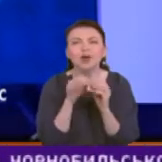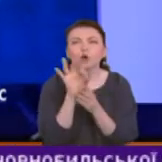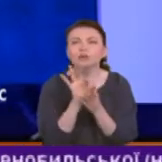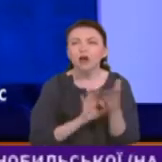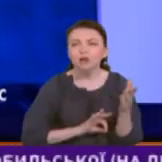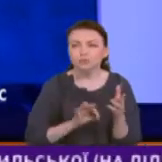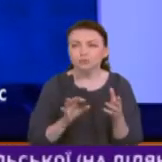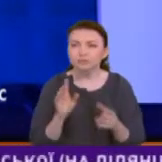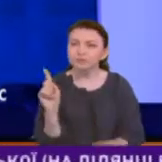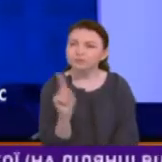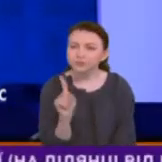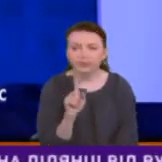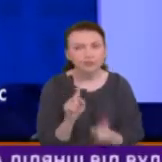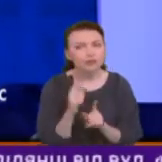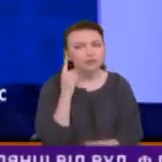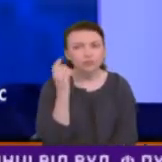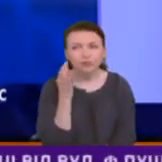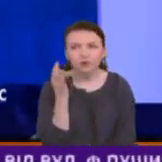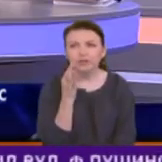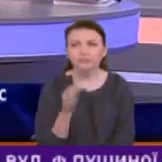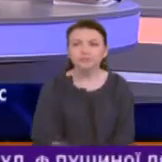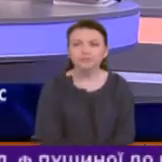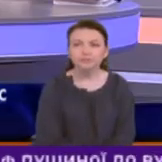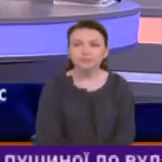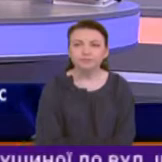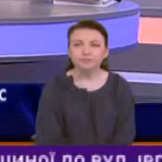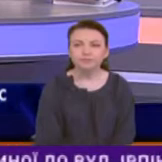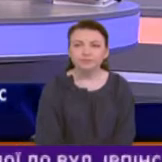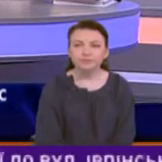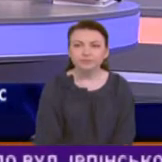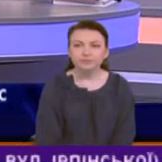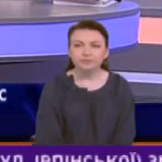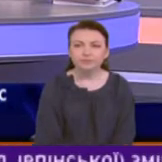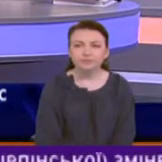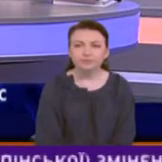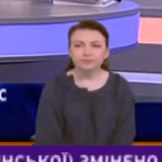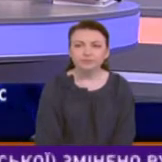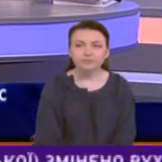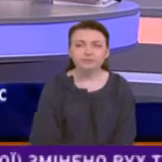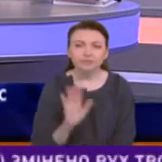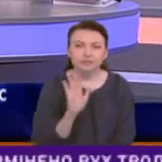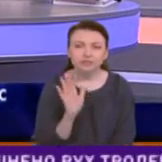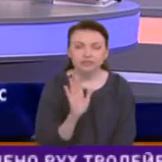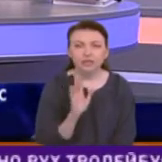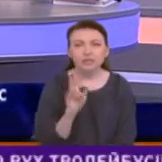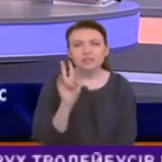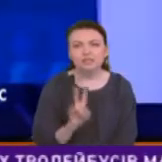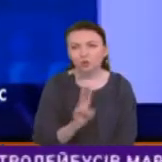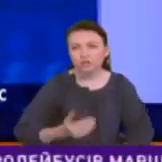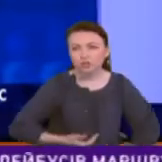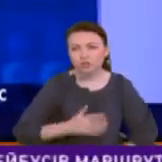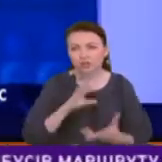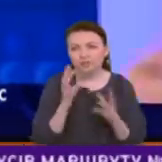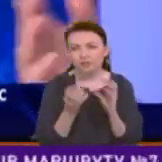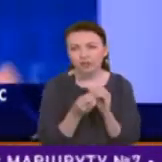одразу. Ну, а як якісь... же? Ні, так не буває. Зеленський два дня при владі, що нічого не змінено. Де там то? Ні-ні. Церковне життя взагалі, ви знаєте,